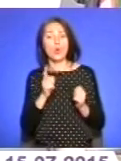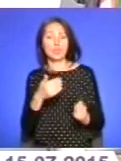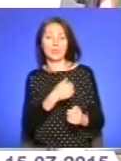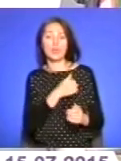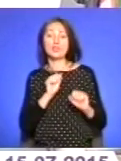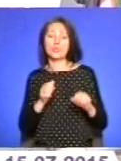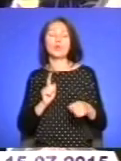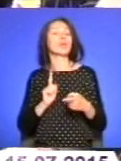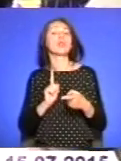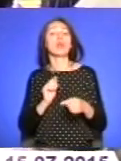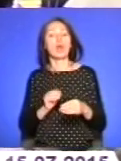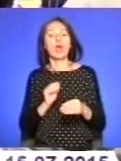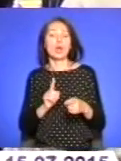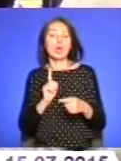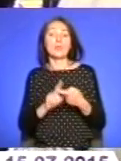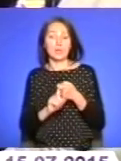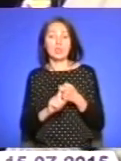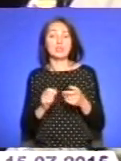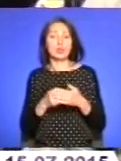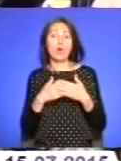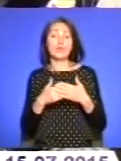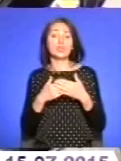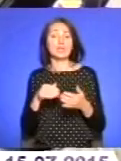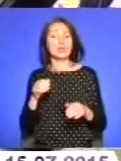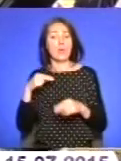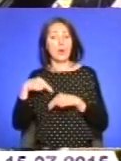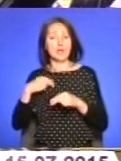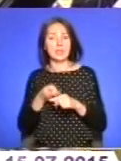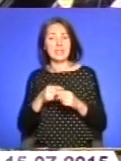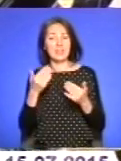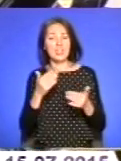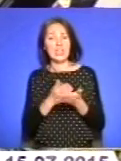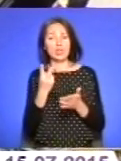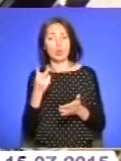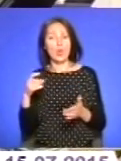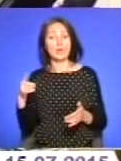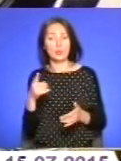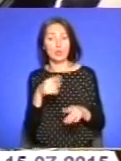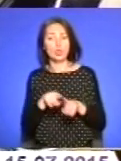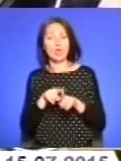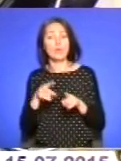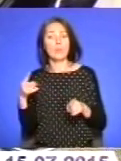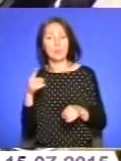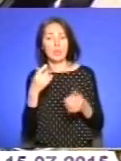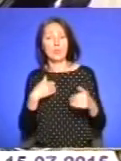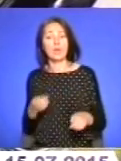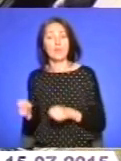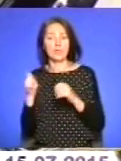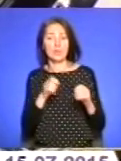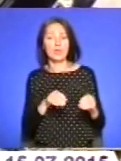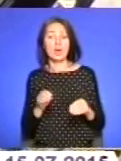волонтерської праці. Це вже є другий автомобіль. Такі самі ж ми автомобіль відвезли туди, ну